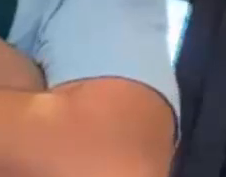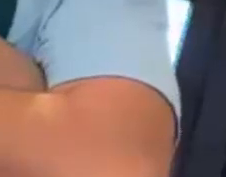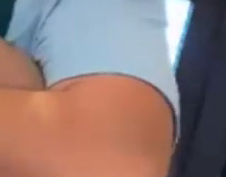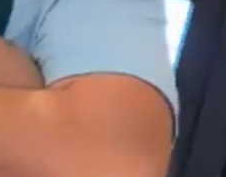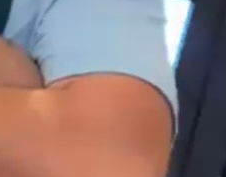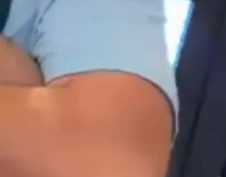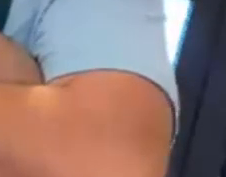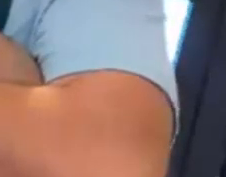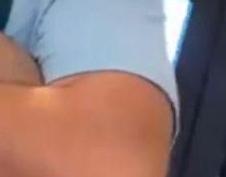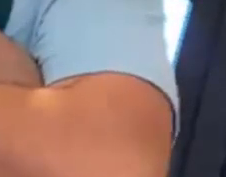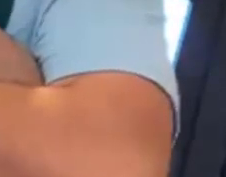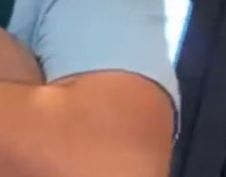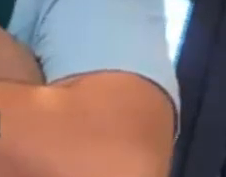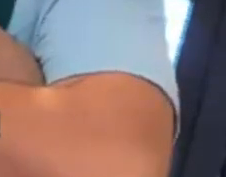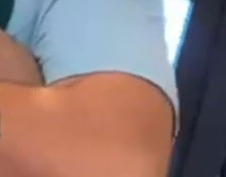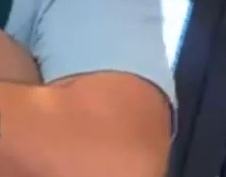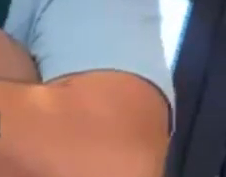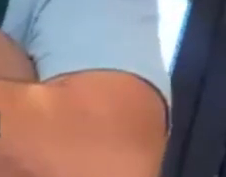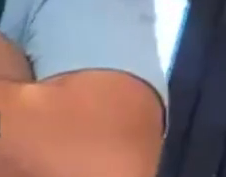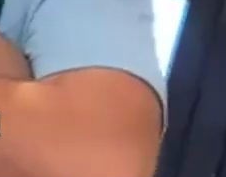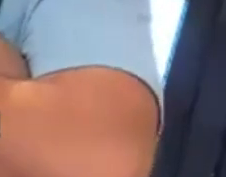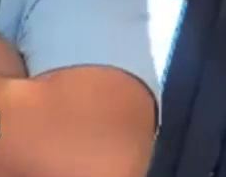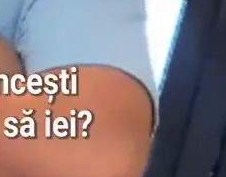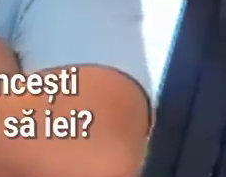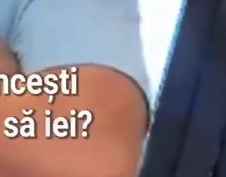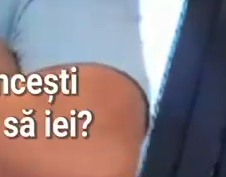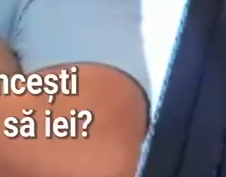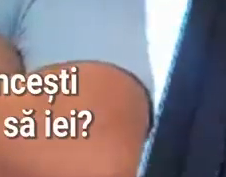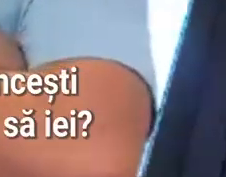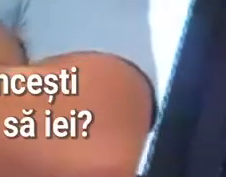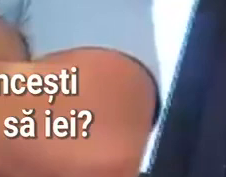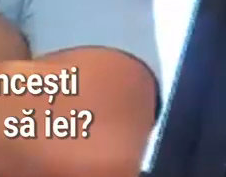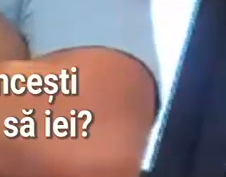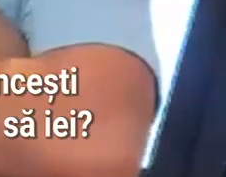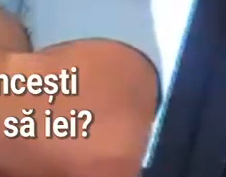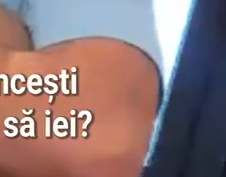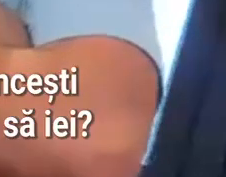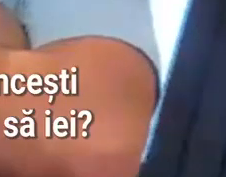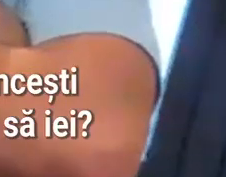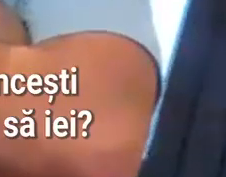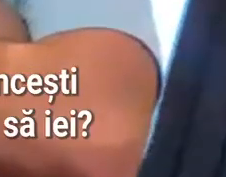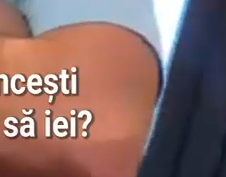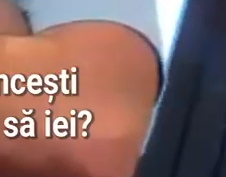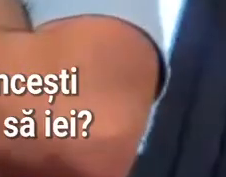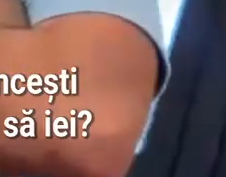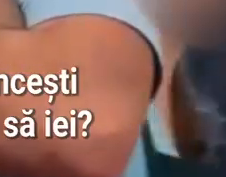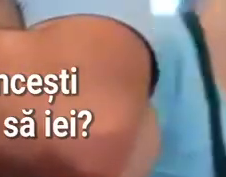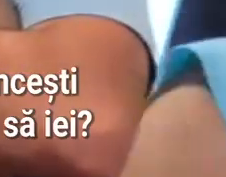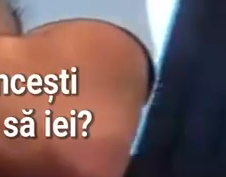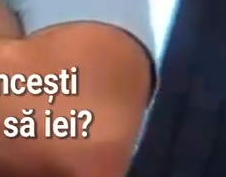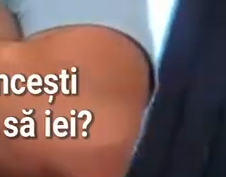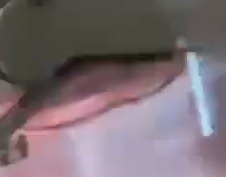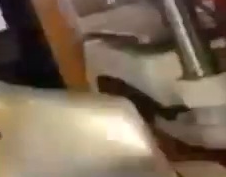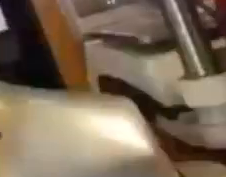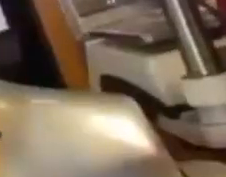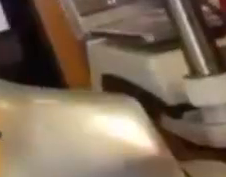tâmpenie ca să câștigi niște voturi. N-are cum să se întâmple. Păi cum, îți spun eu ție, dacă muncești de dimineață până seara, câți bani